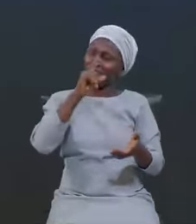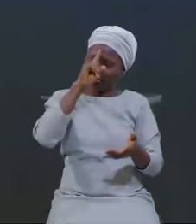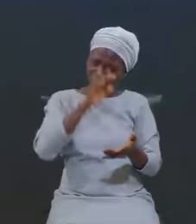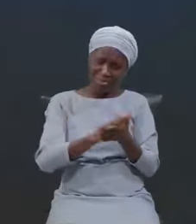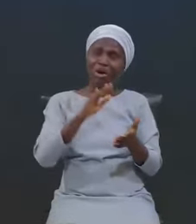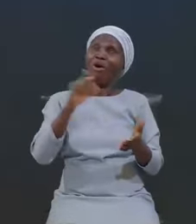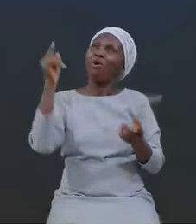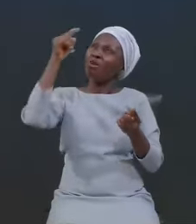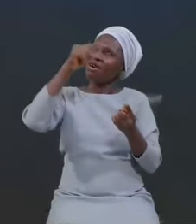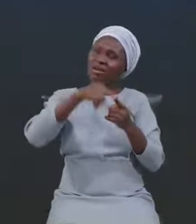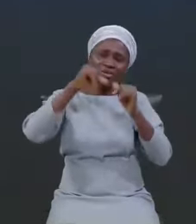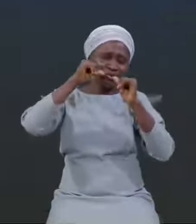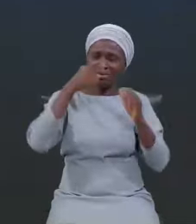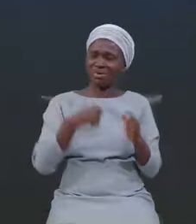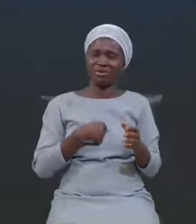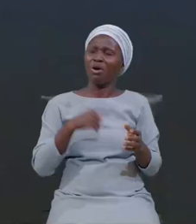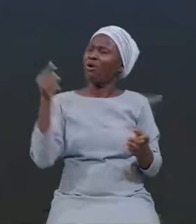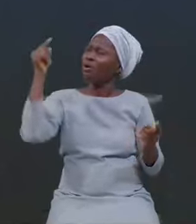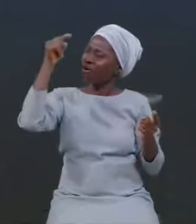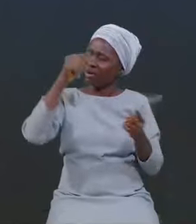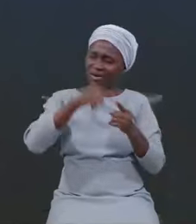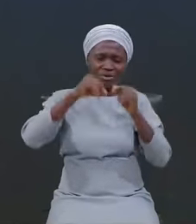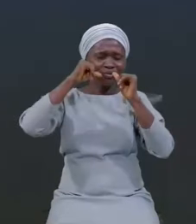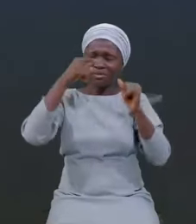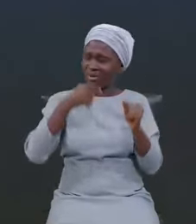Je ne me bénis pas, je ne partirai pas.